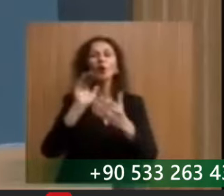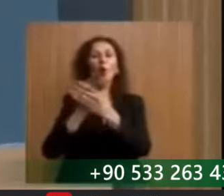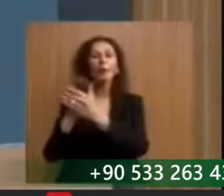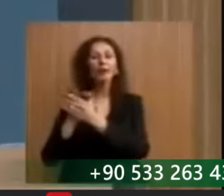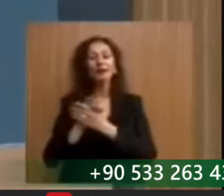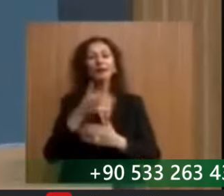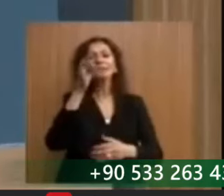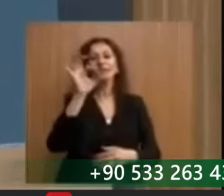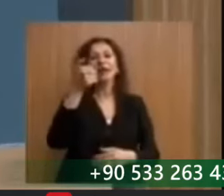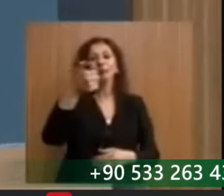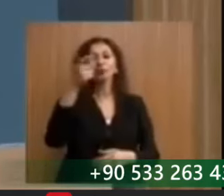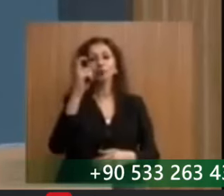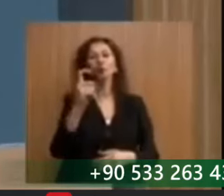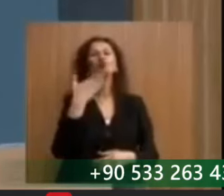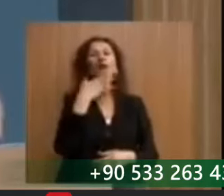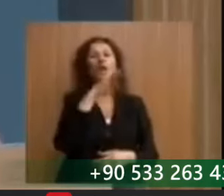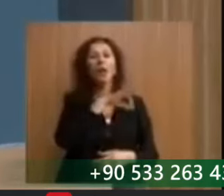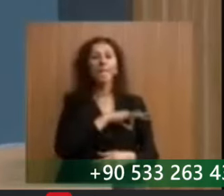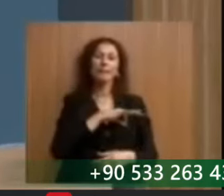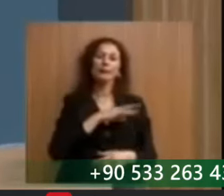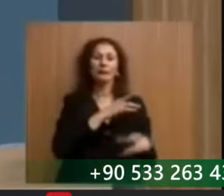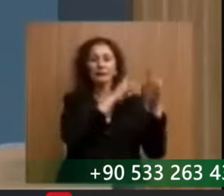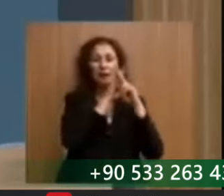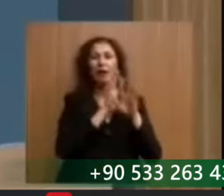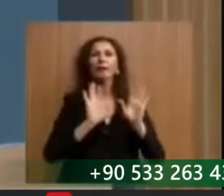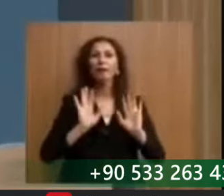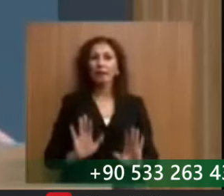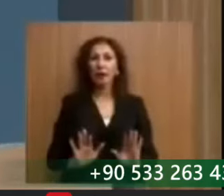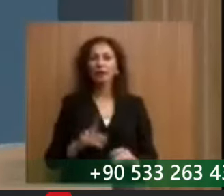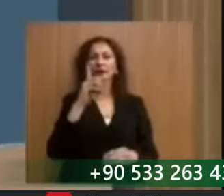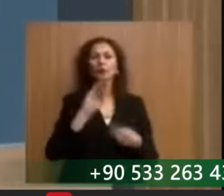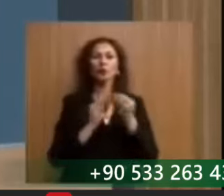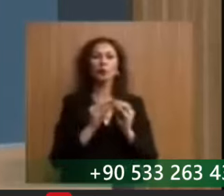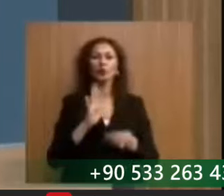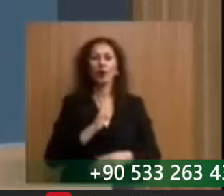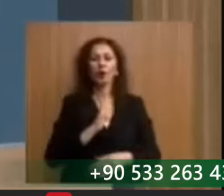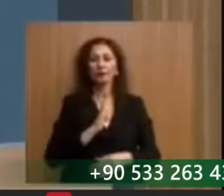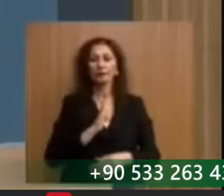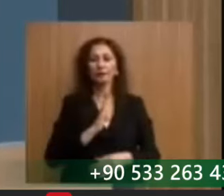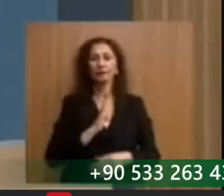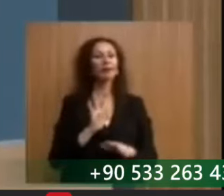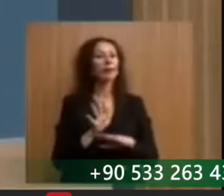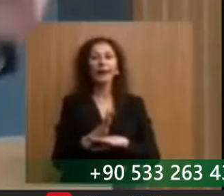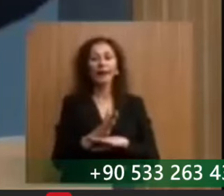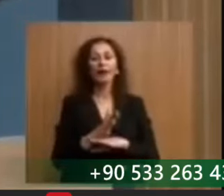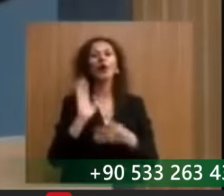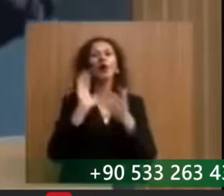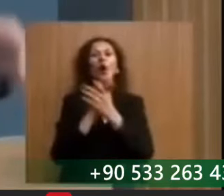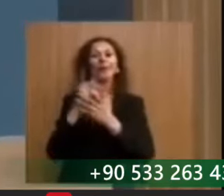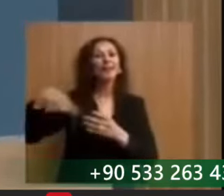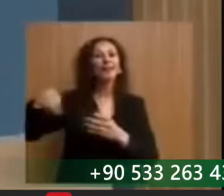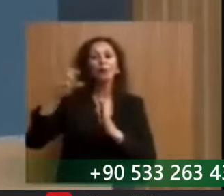de 0,69'dan faydalanmasını arzu ediyor. Fakat bir sorun var. Niye? Çünkü